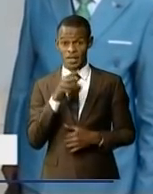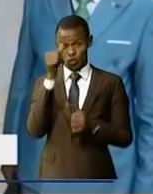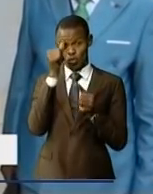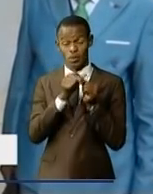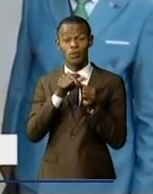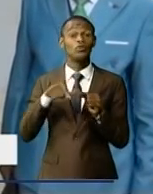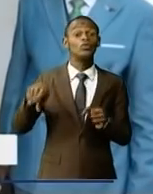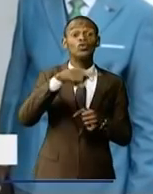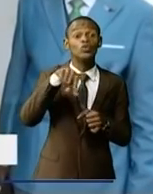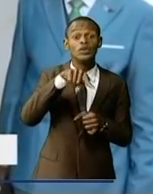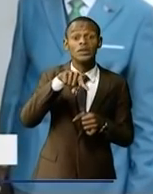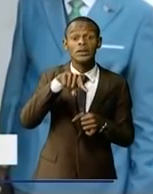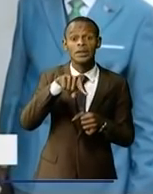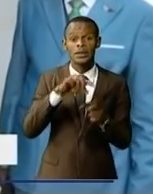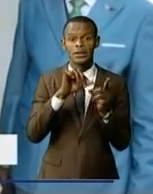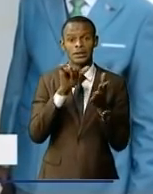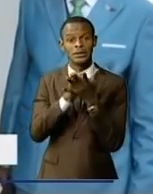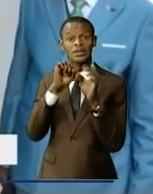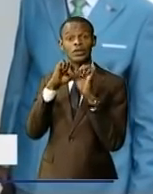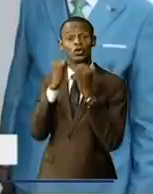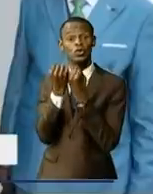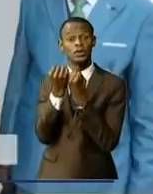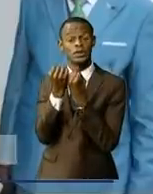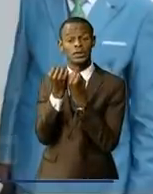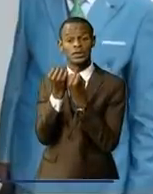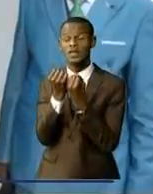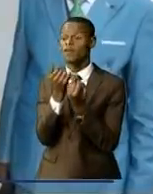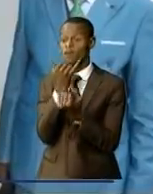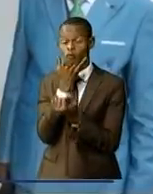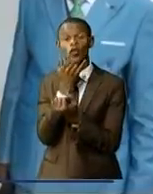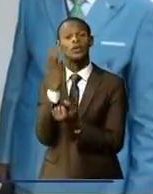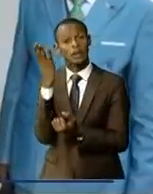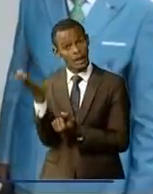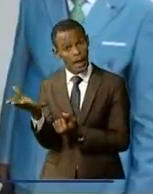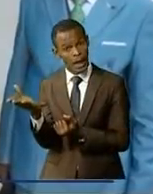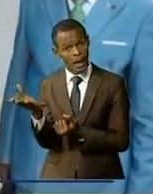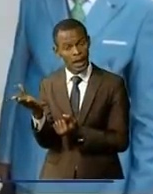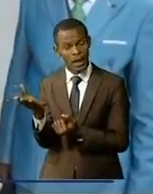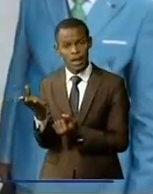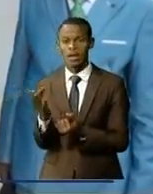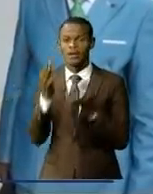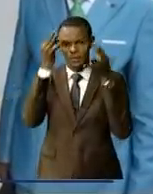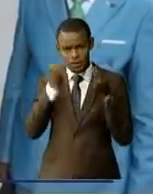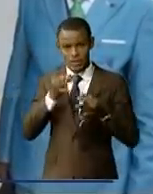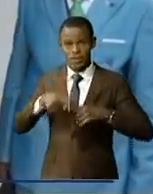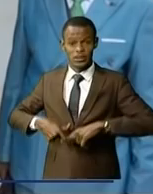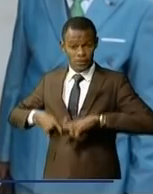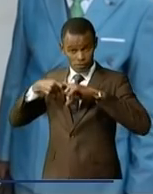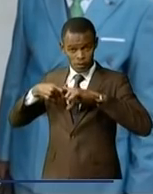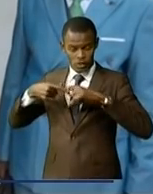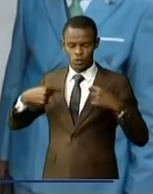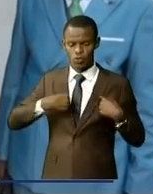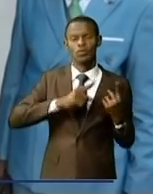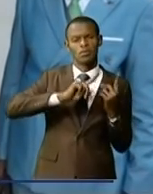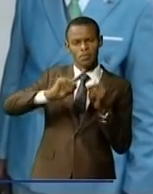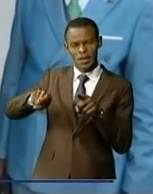ses activités. Et cette mission est venue juste pour constater, prélever tous les renseignements possibles